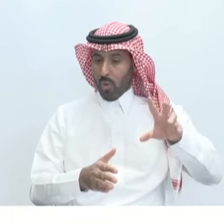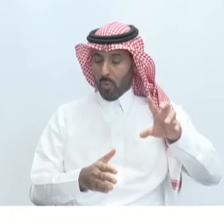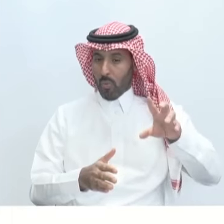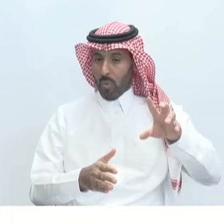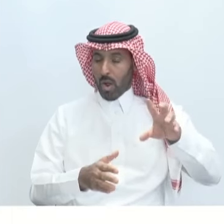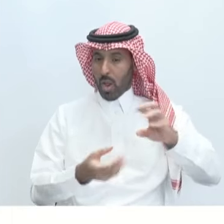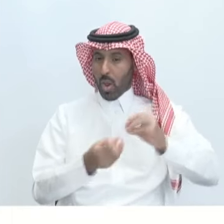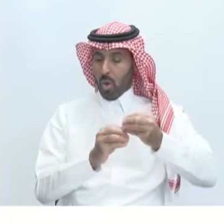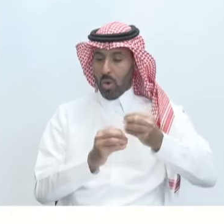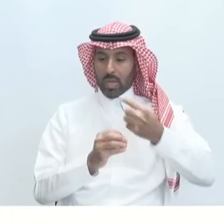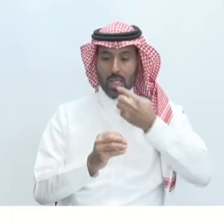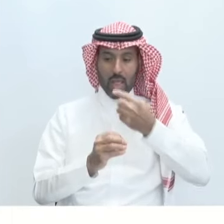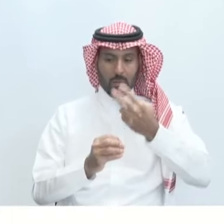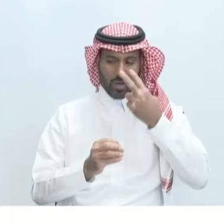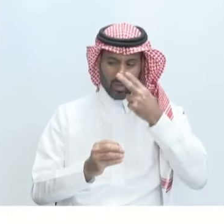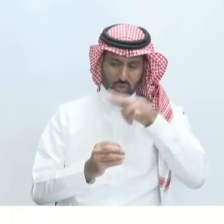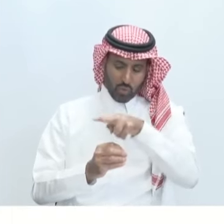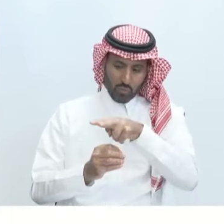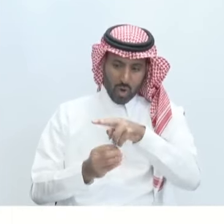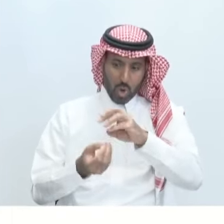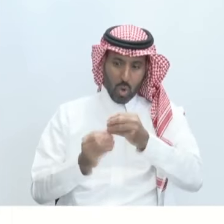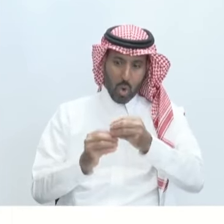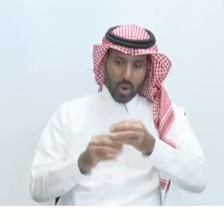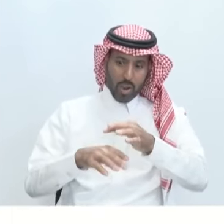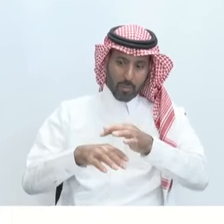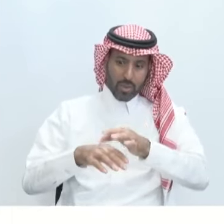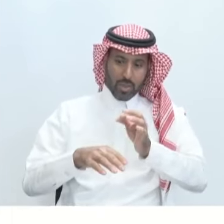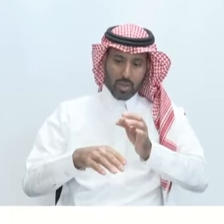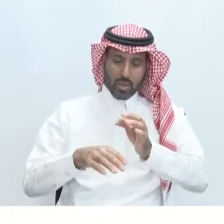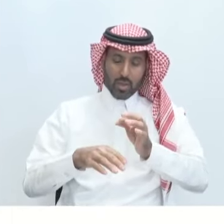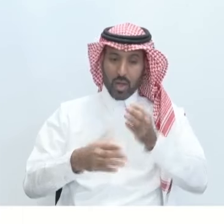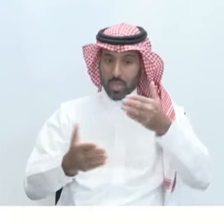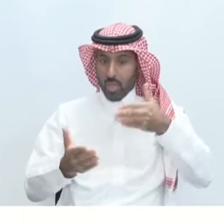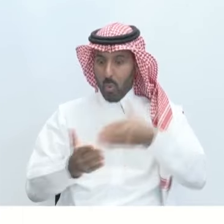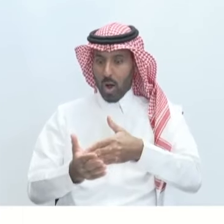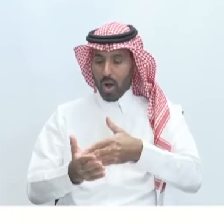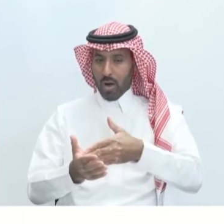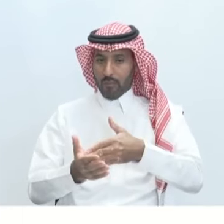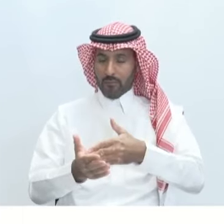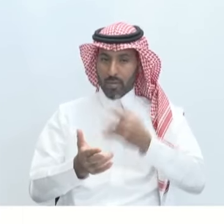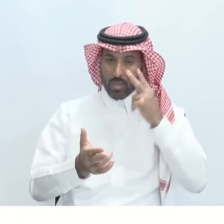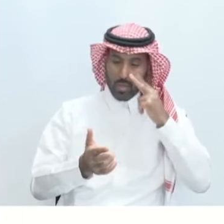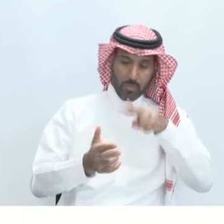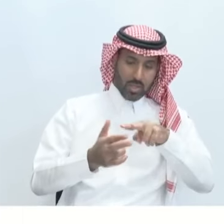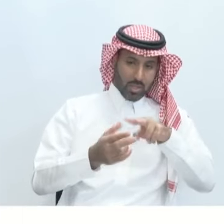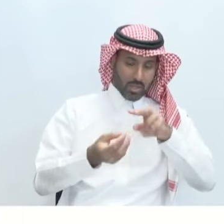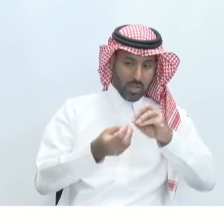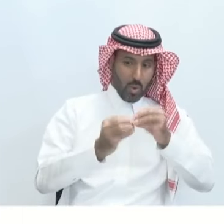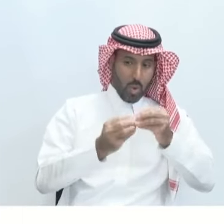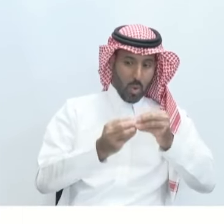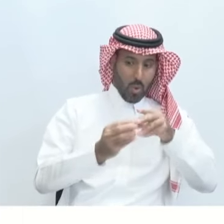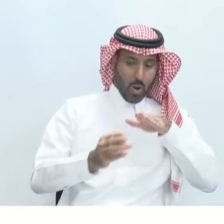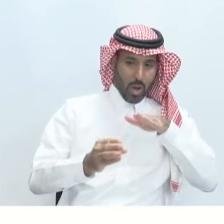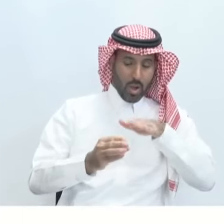اكتشف مستشعر الالوان كر سنسر اللون البني التوقف عندما يكتشف مستشعر الالوان